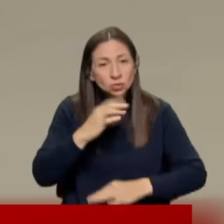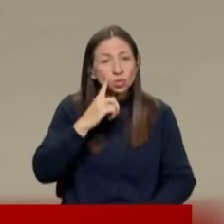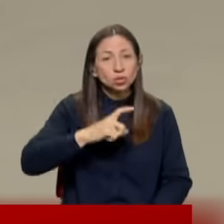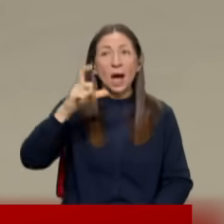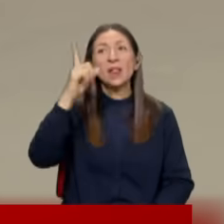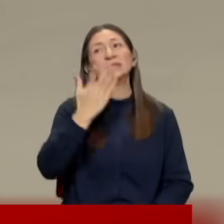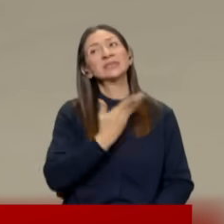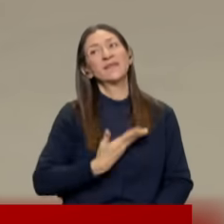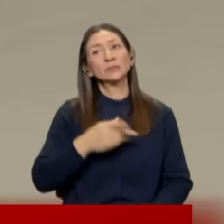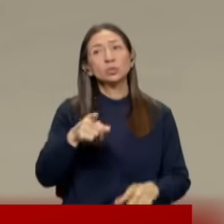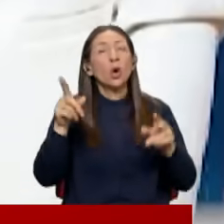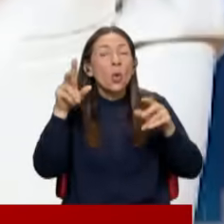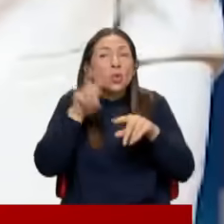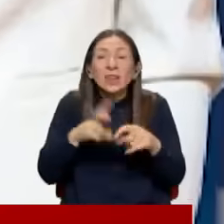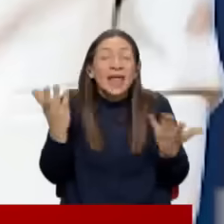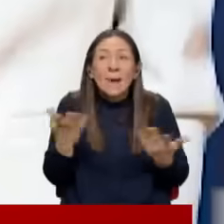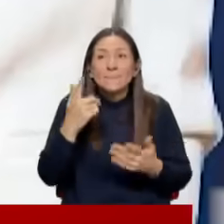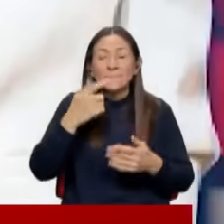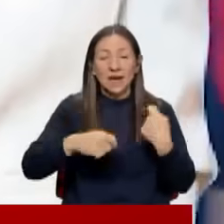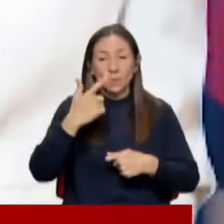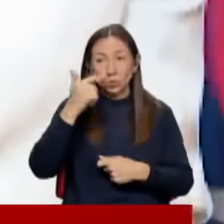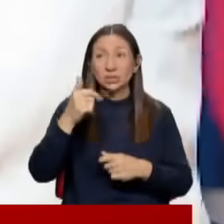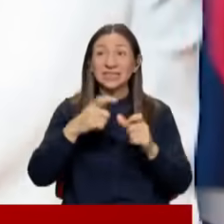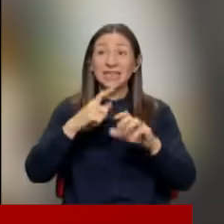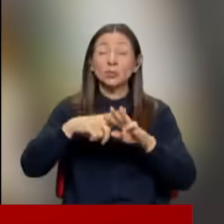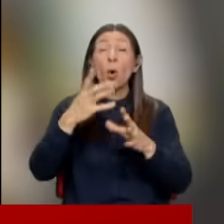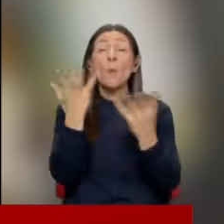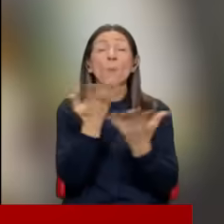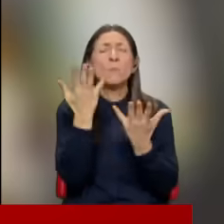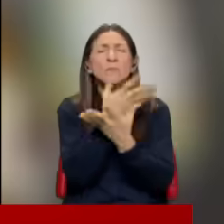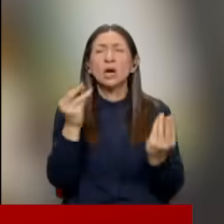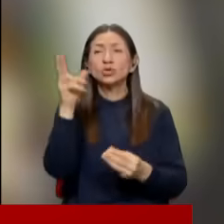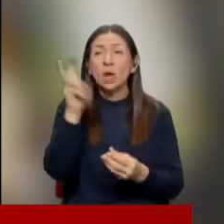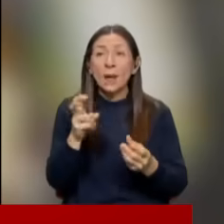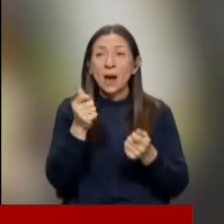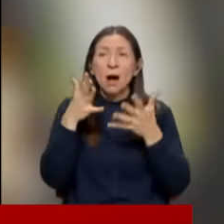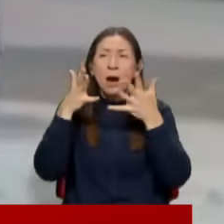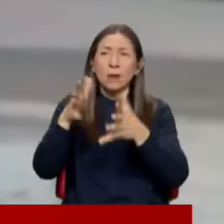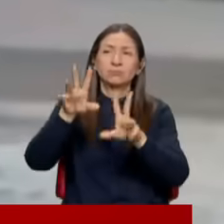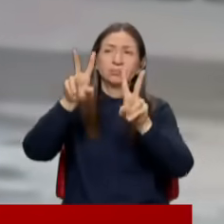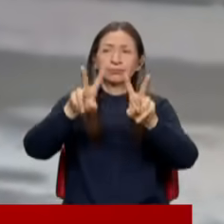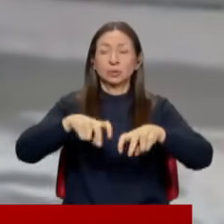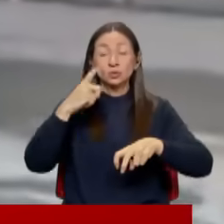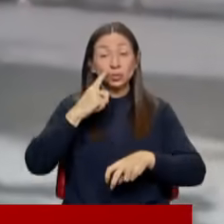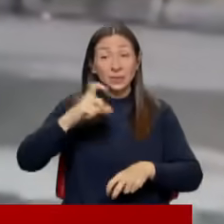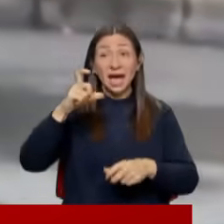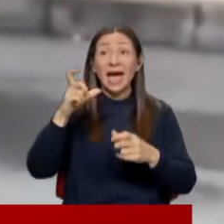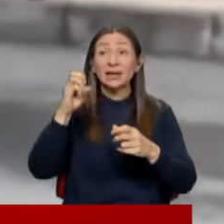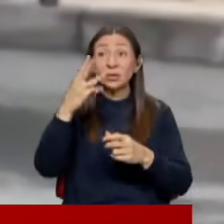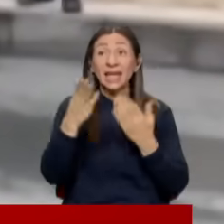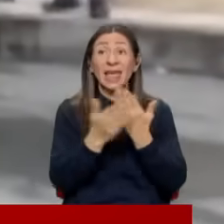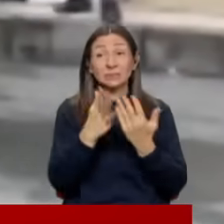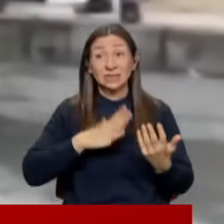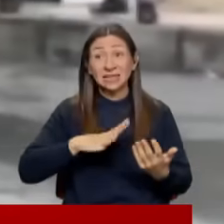Cumhurbaşkanı Allah aşkına buradaki konumu ne? Banka müdürü Seçil Erzan'a 10 milyonlarca dolar para kaptıran futbolcuların Cumhurbaşkanı Erdoğan'dan yardım